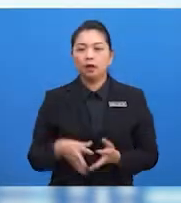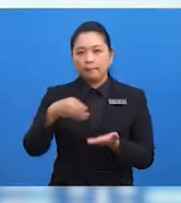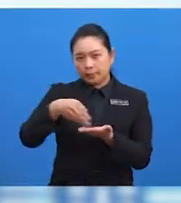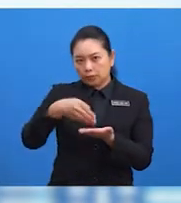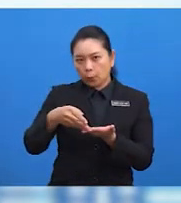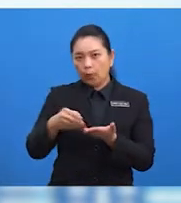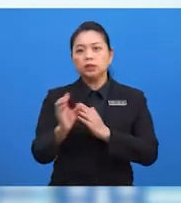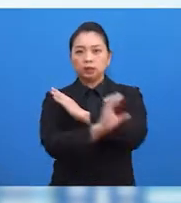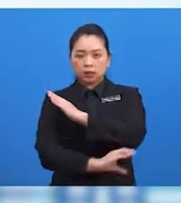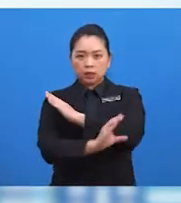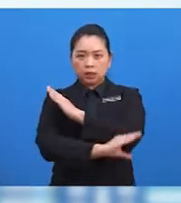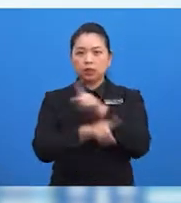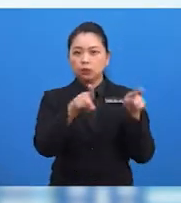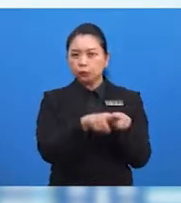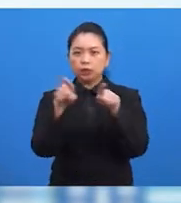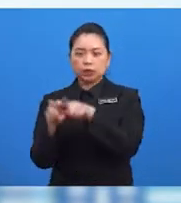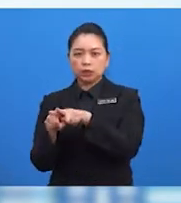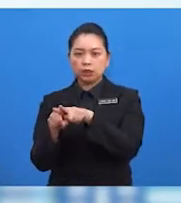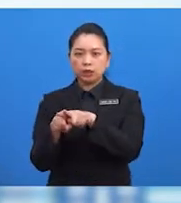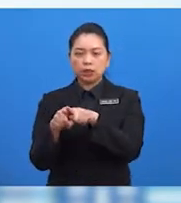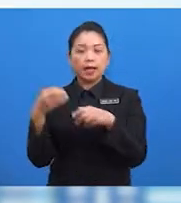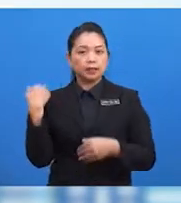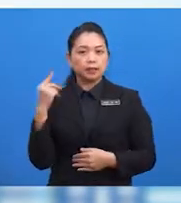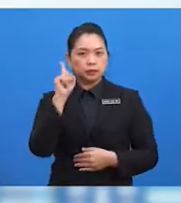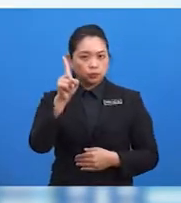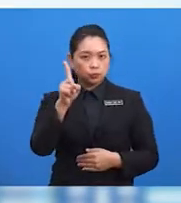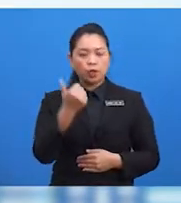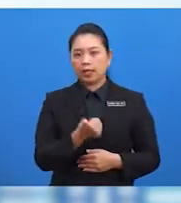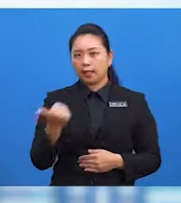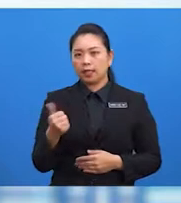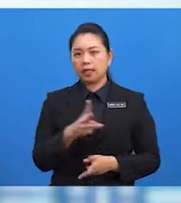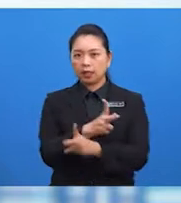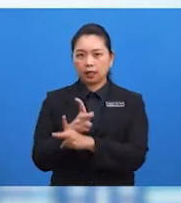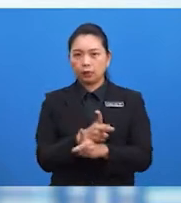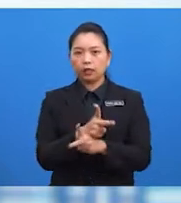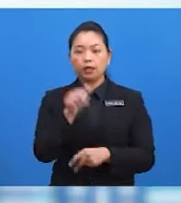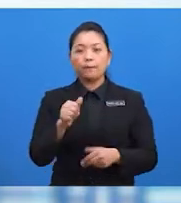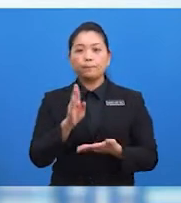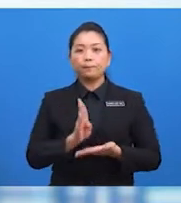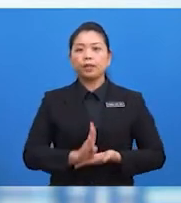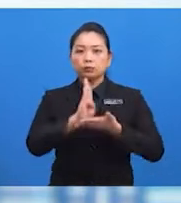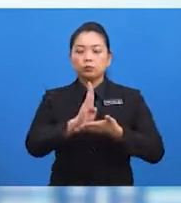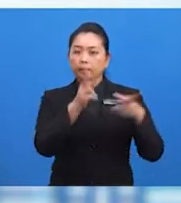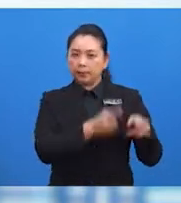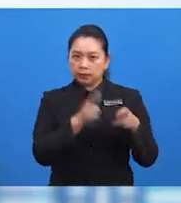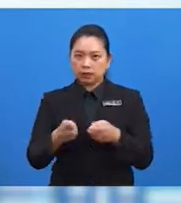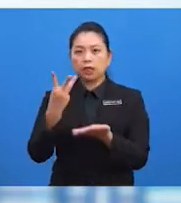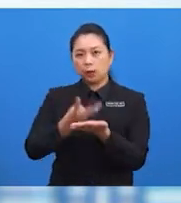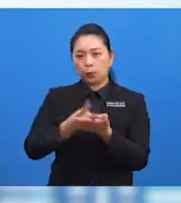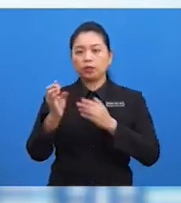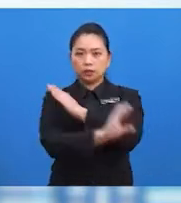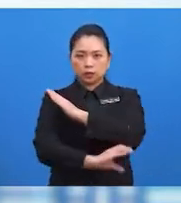Belanjawan negara juga merupakan salah satu alat kawalan yang boleh membantu perancangan kewangan negara.